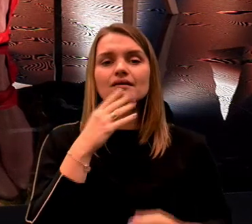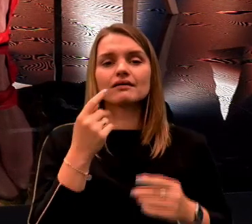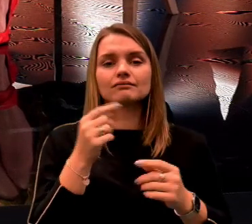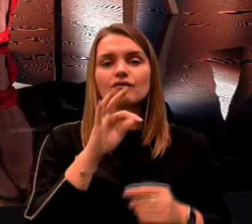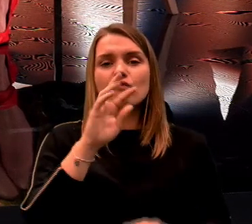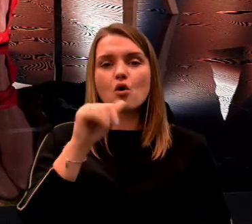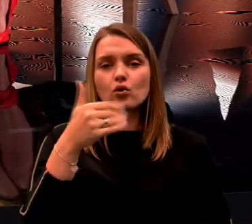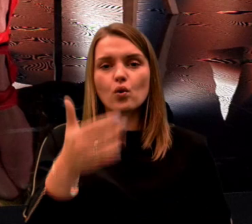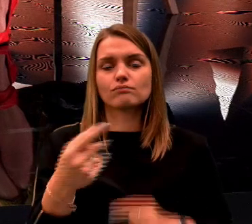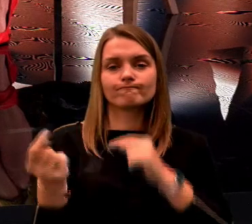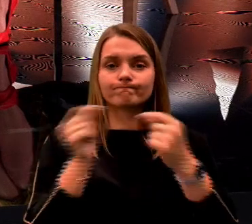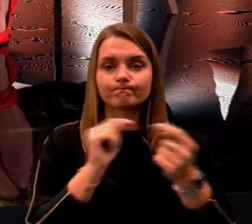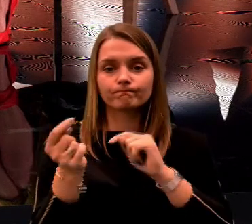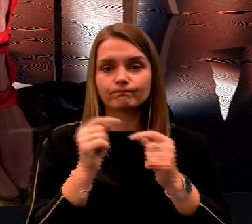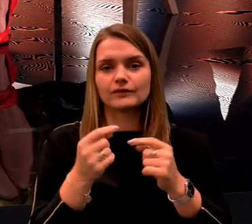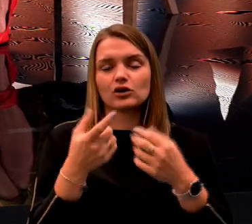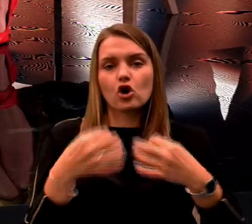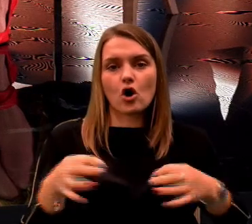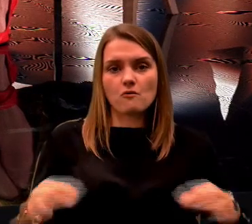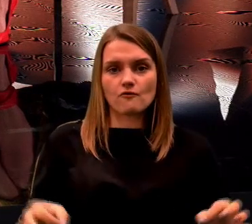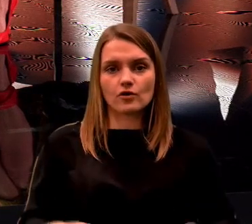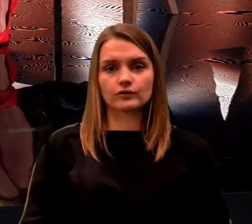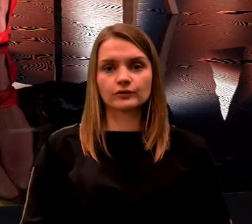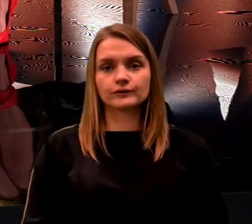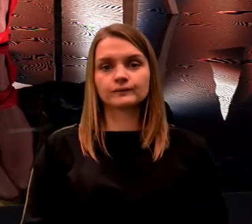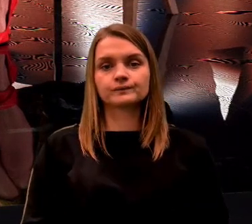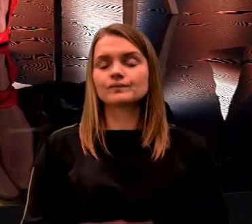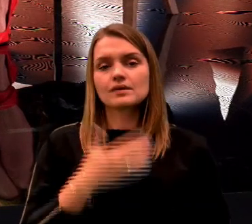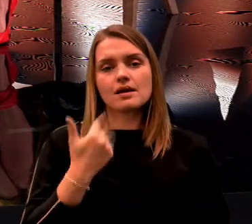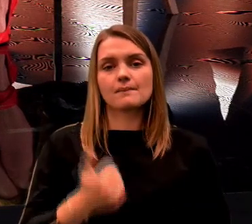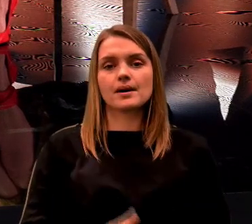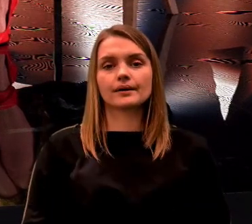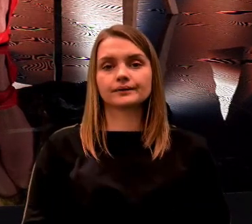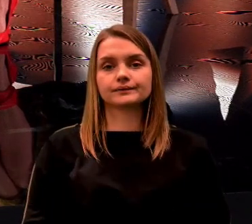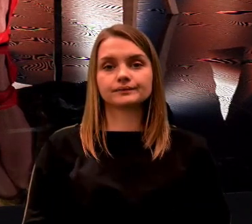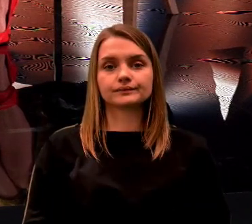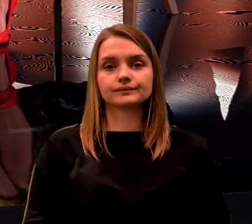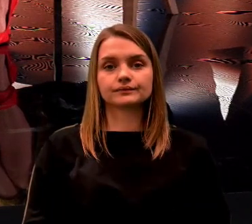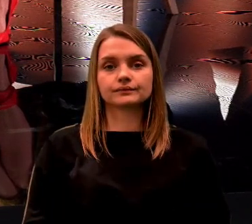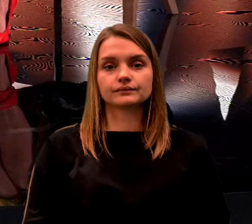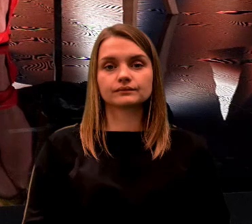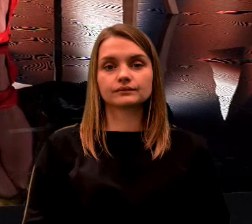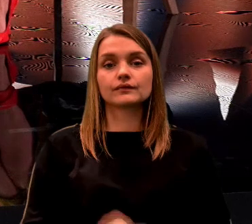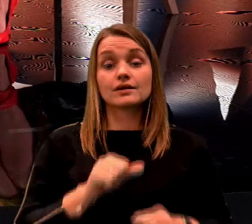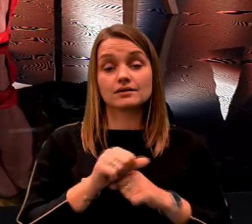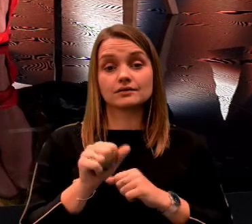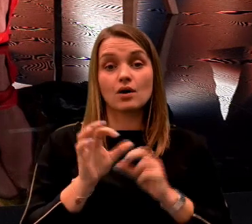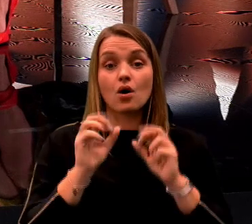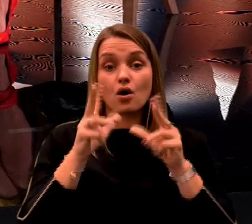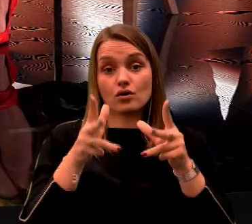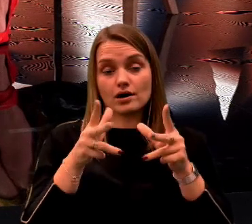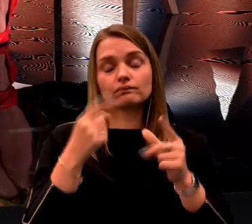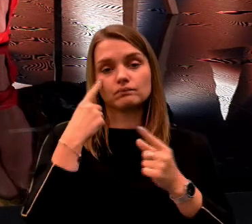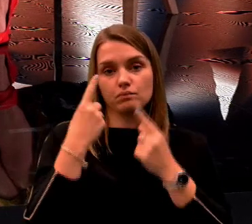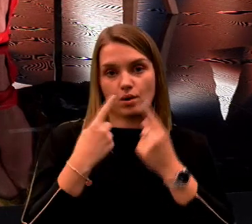wychodzi poza swoją strefę komfortu, prawda? A nie ma czegoś takiego, tylko jest okej, no to